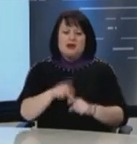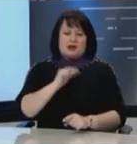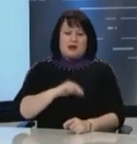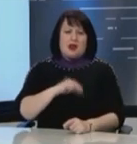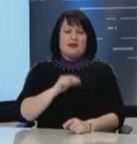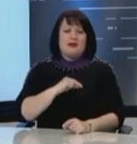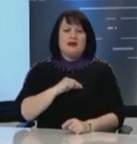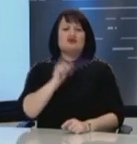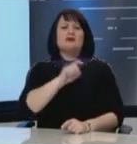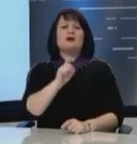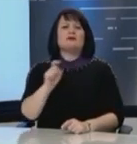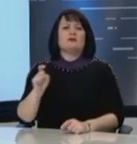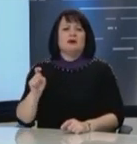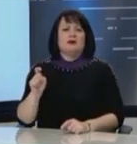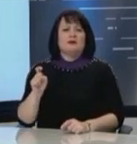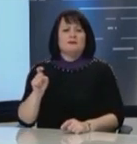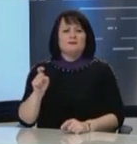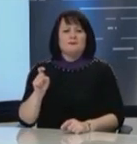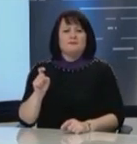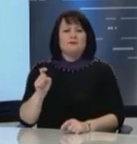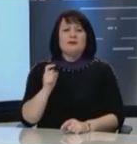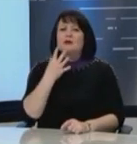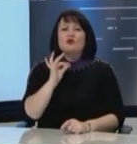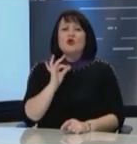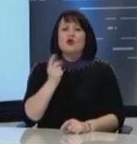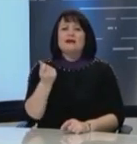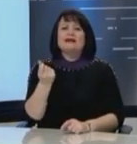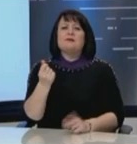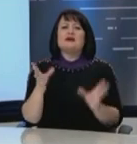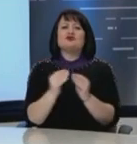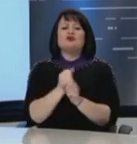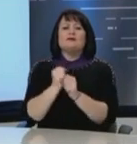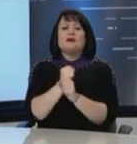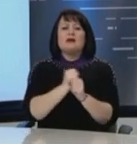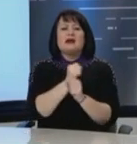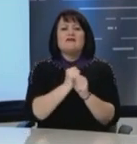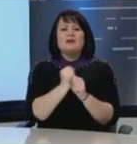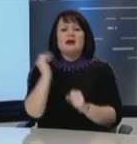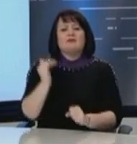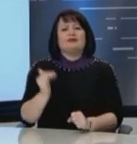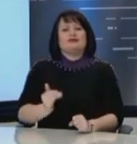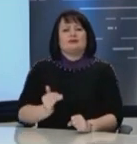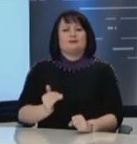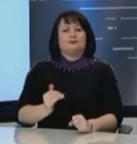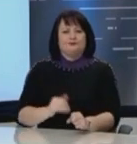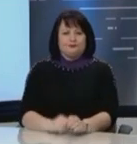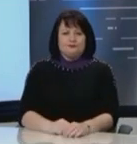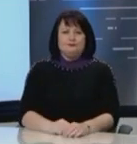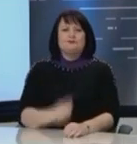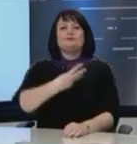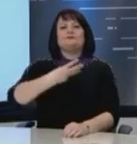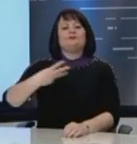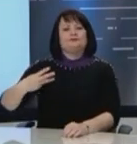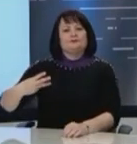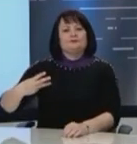κερδίσουν εκατομμύρια γιατί οι τιμές των φαρμάκων τους επρόκειτο να μειωθούν. Ο ΣΥΡΙΖΑ